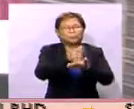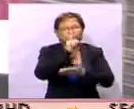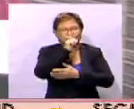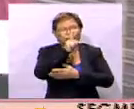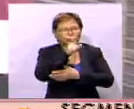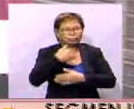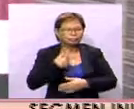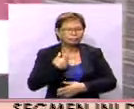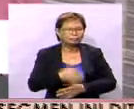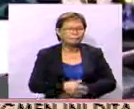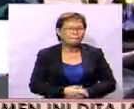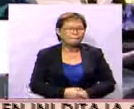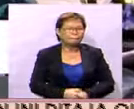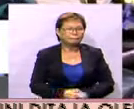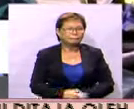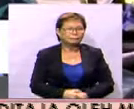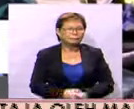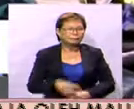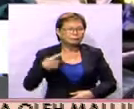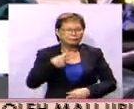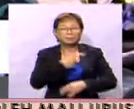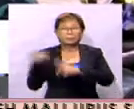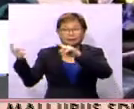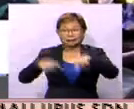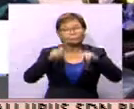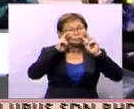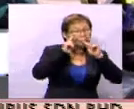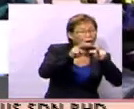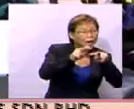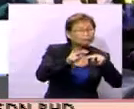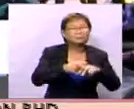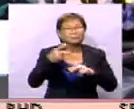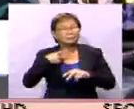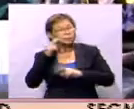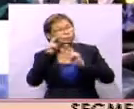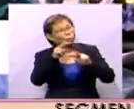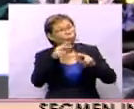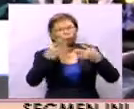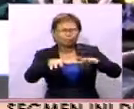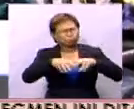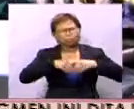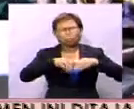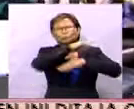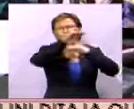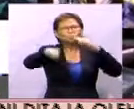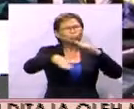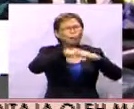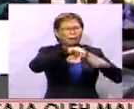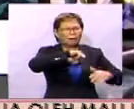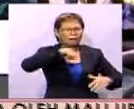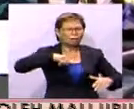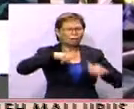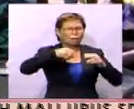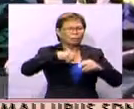Ini betul lah cara dibuatnya. Kerana kita dapat melihat sambutan yang telah pun diterima daripada seluruh ahli